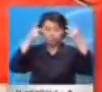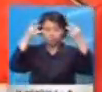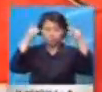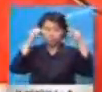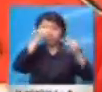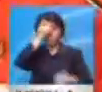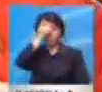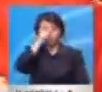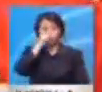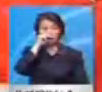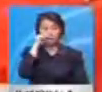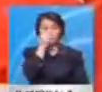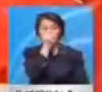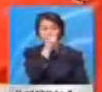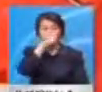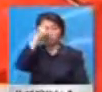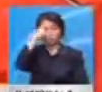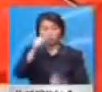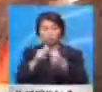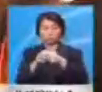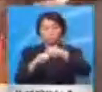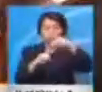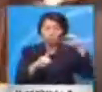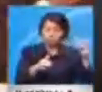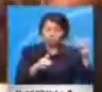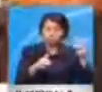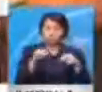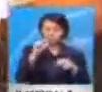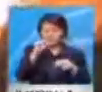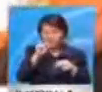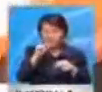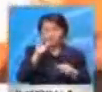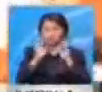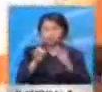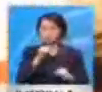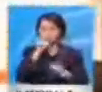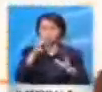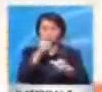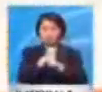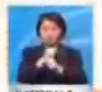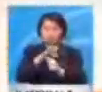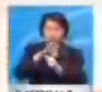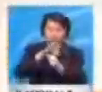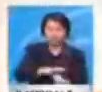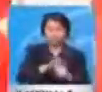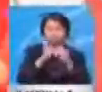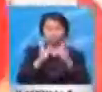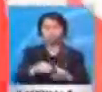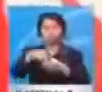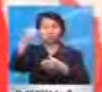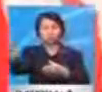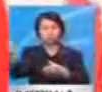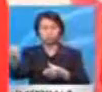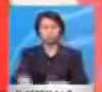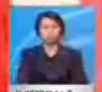Datuk Seri Najib Tun Razak untuk berundur adalah tipis sekiranya tidak mendapat tekanan pihak